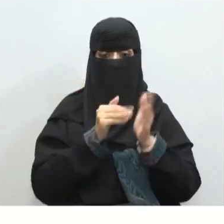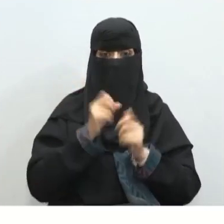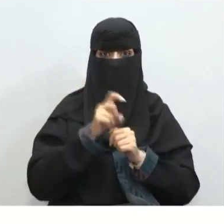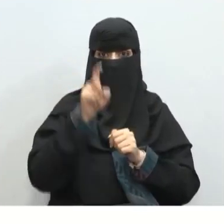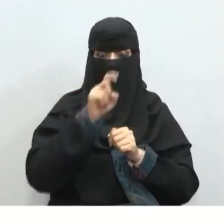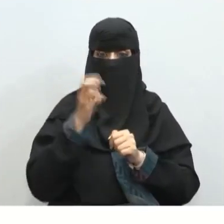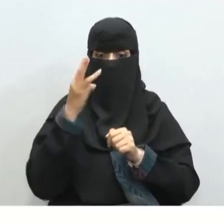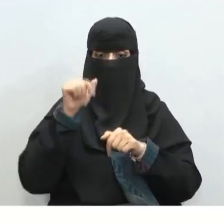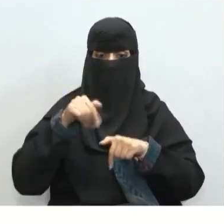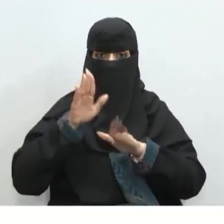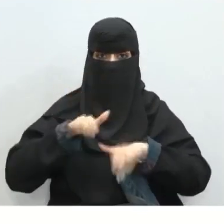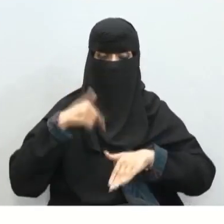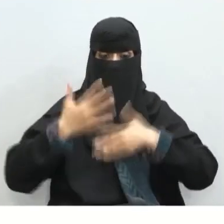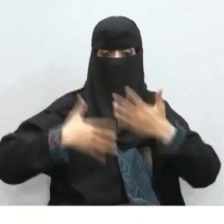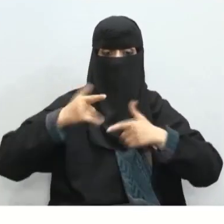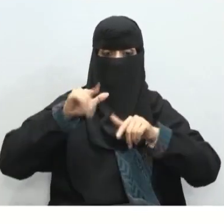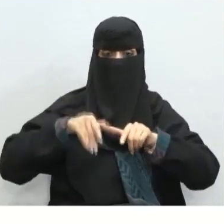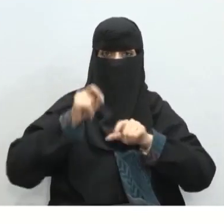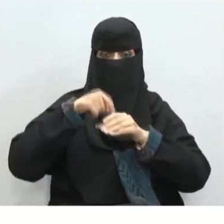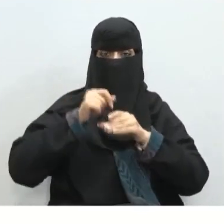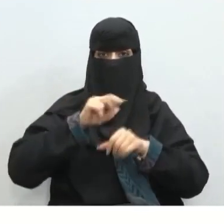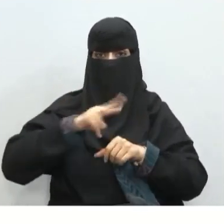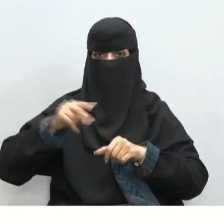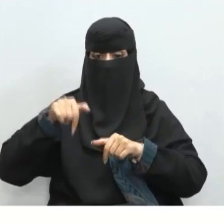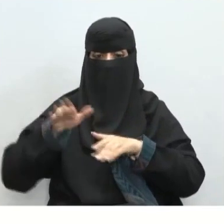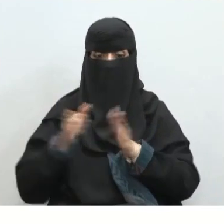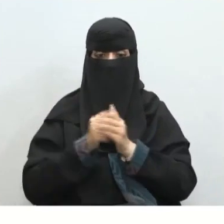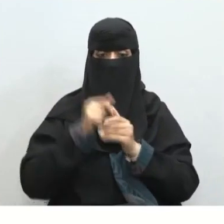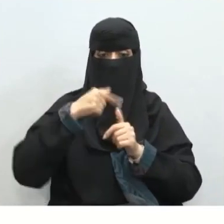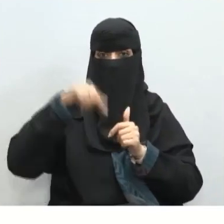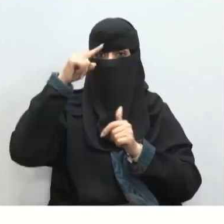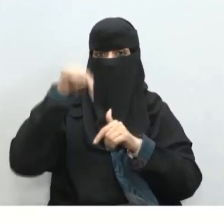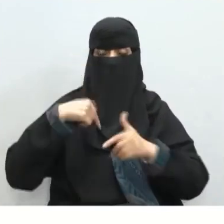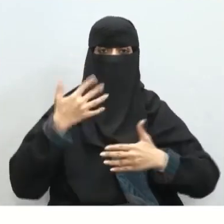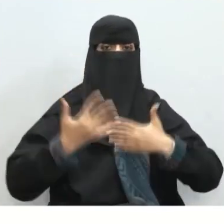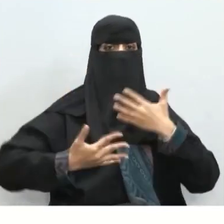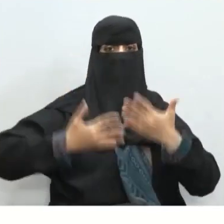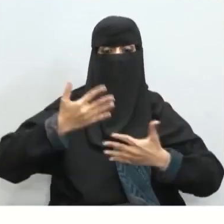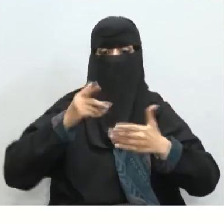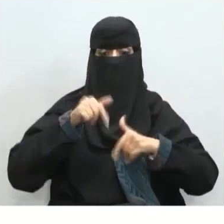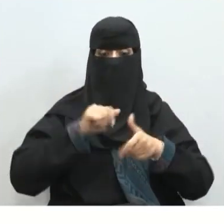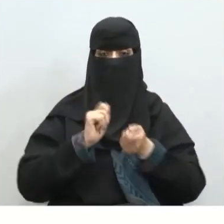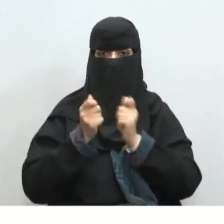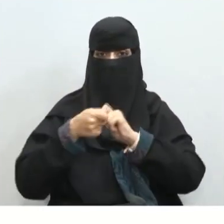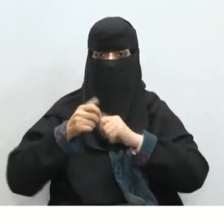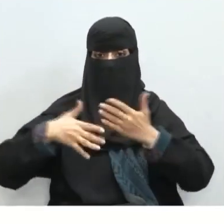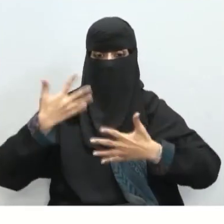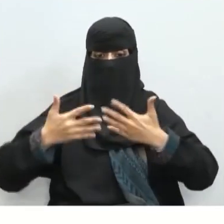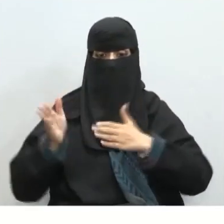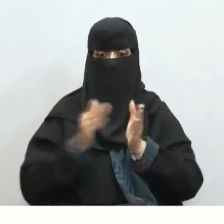توجد الطاقه الحيويه في اشكال كثيره نستبدل الطاقه الحيويه